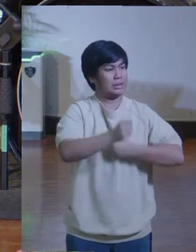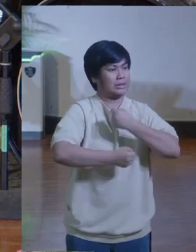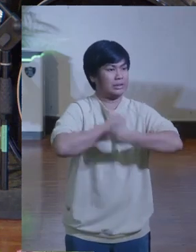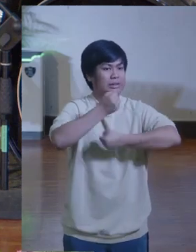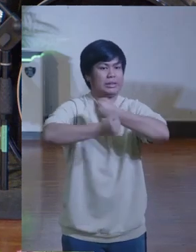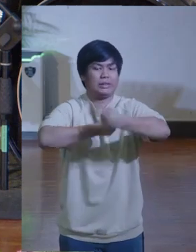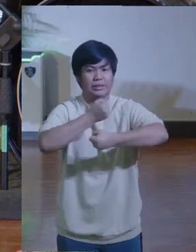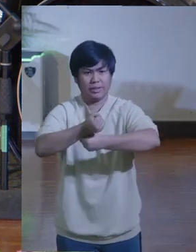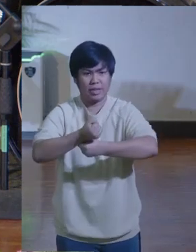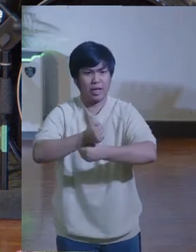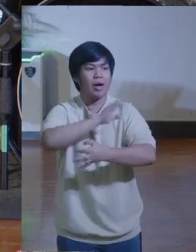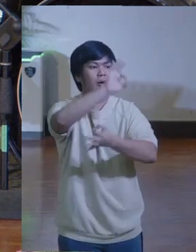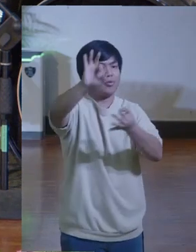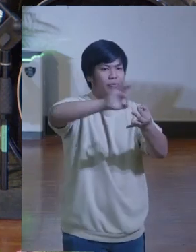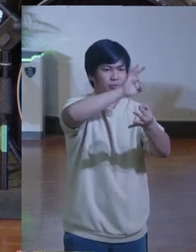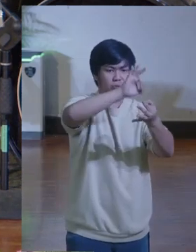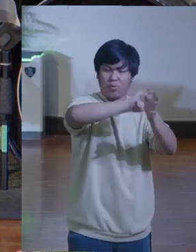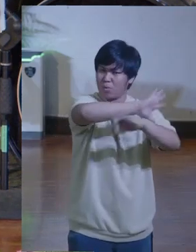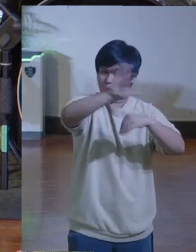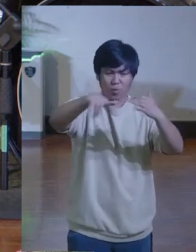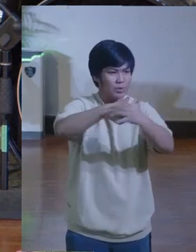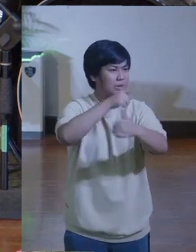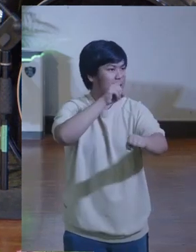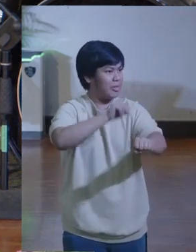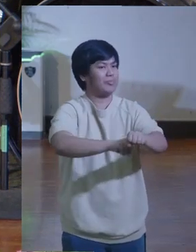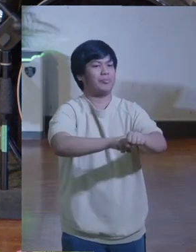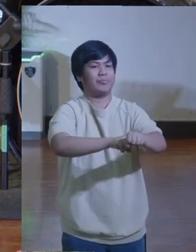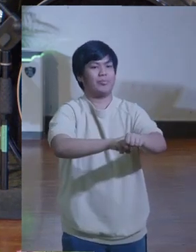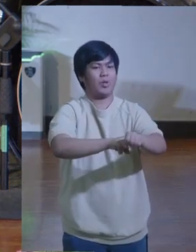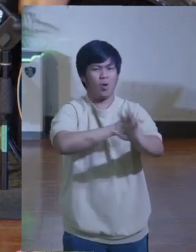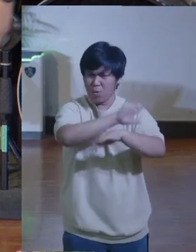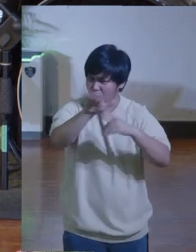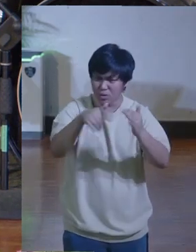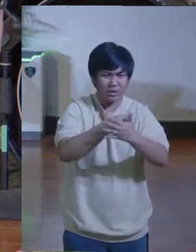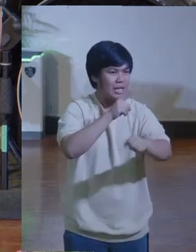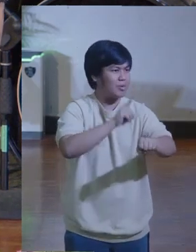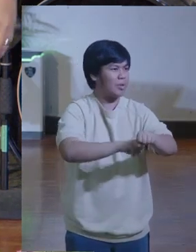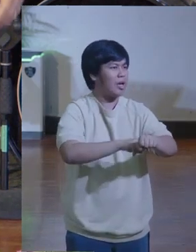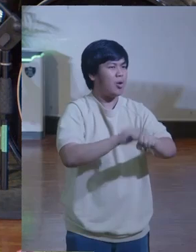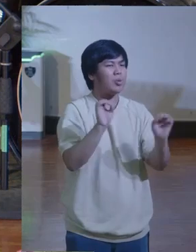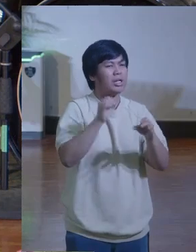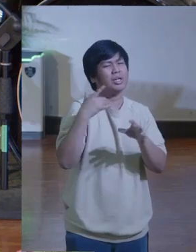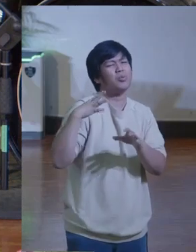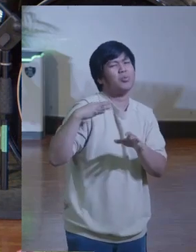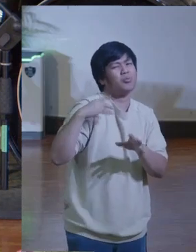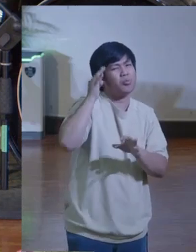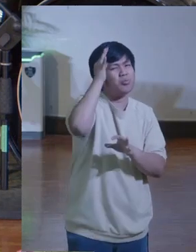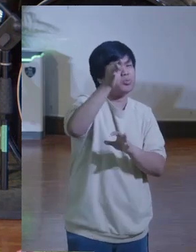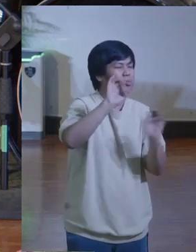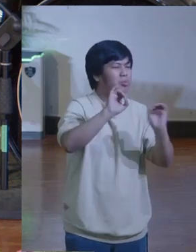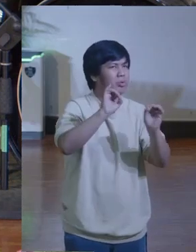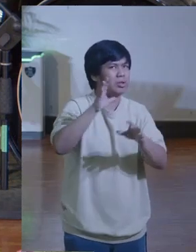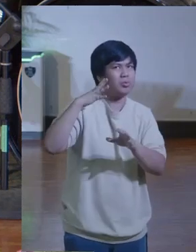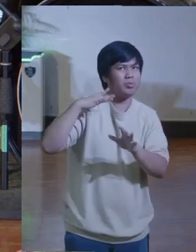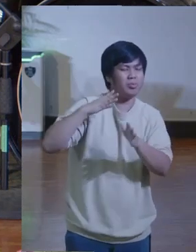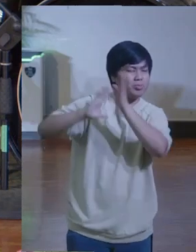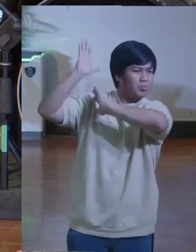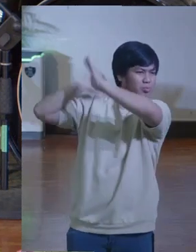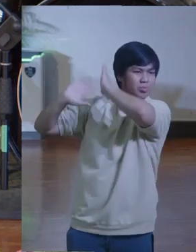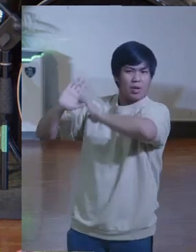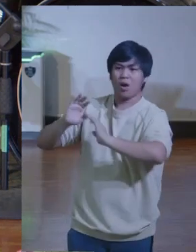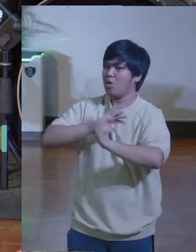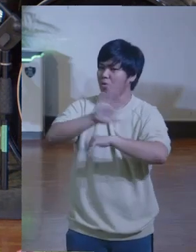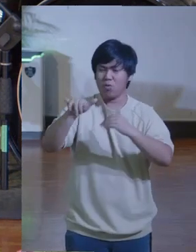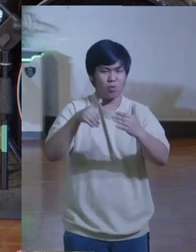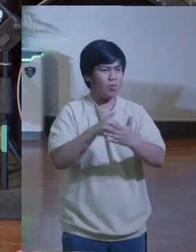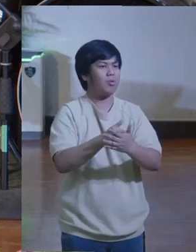has perfected for all time. For all time. He has perfected for all time